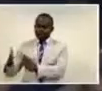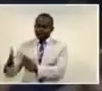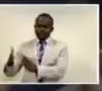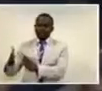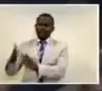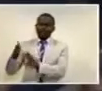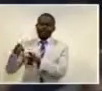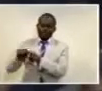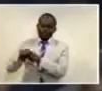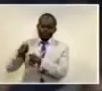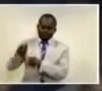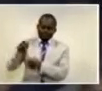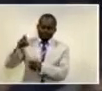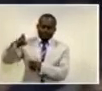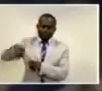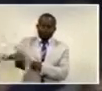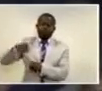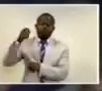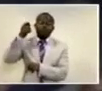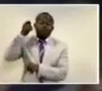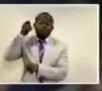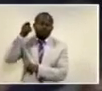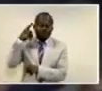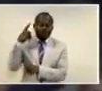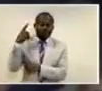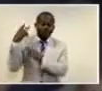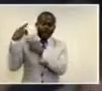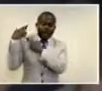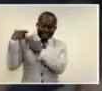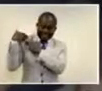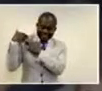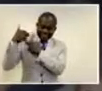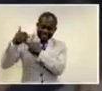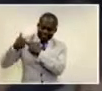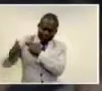nabo bakumva ko ari inshingano yabo